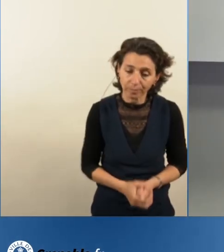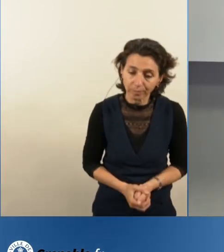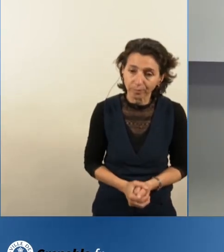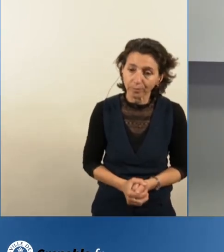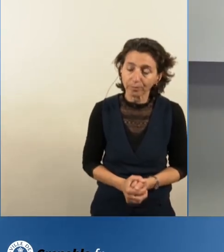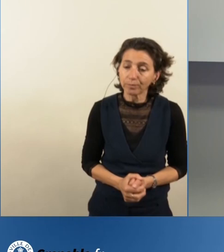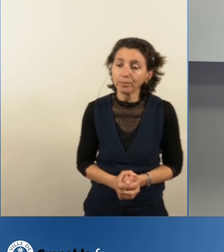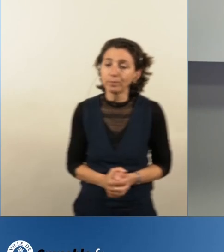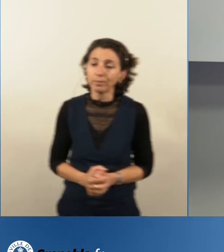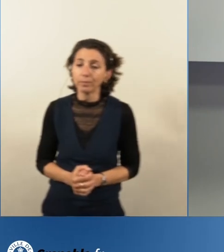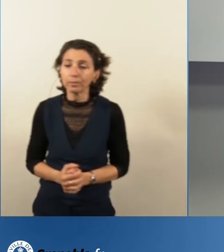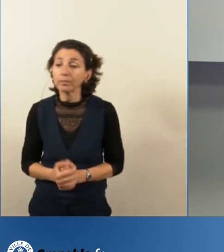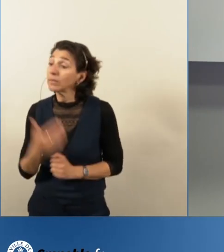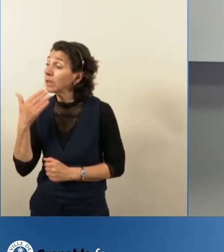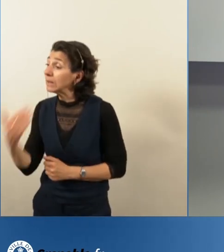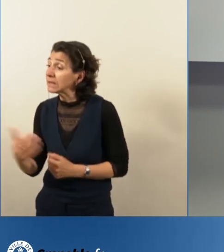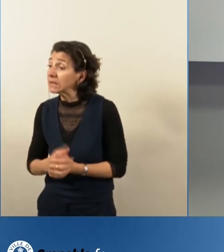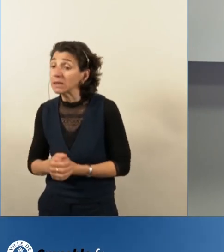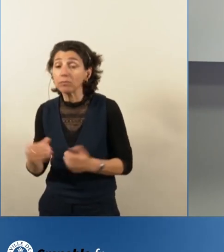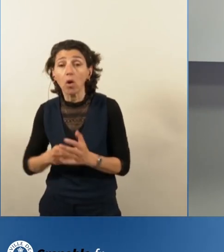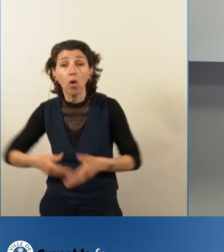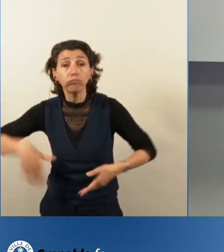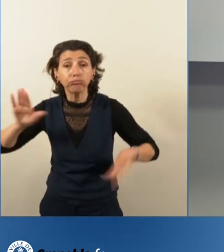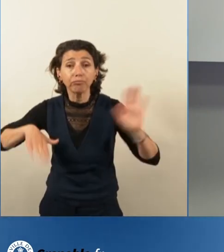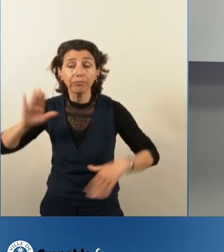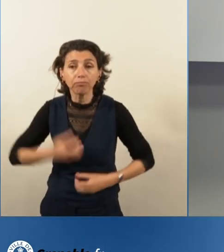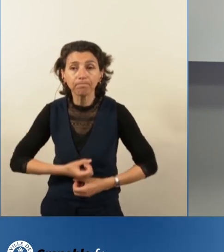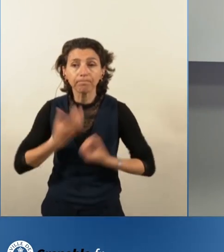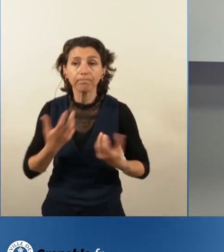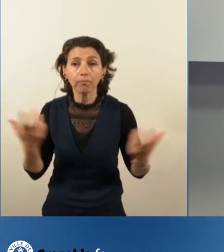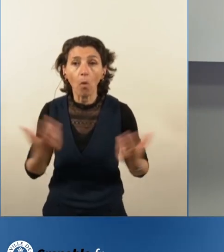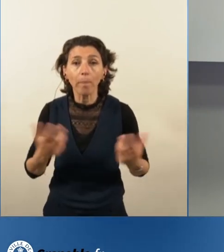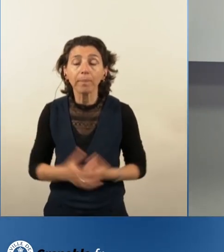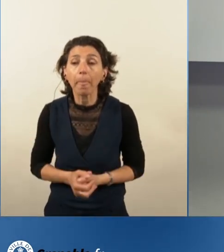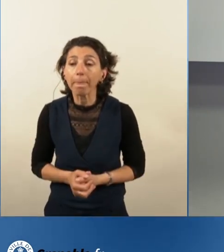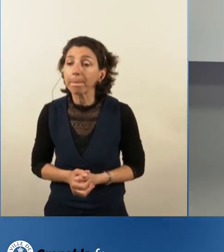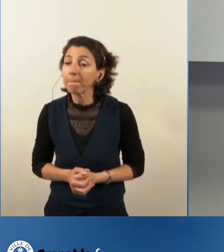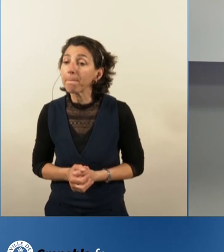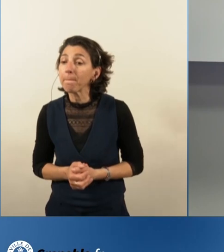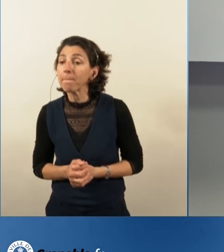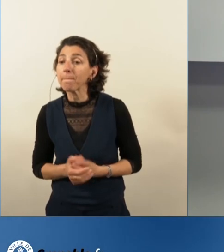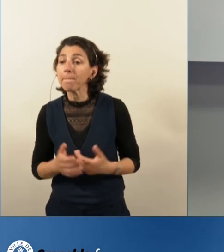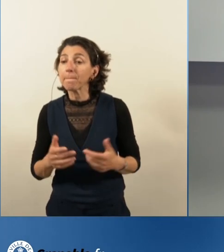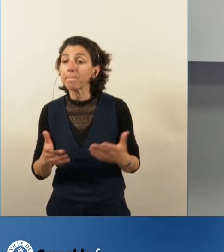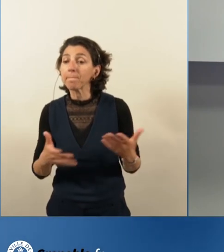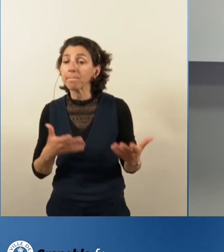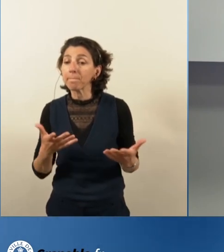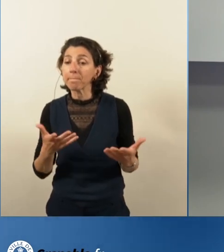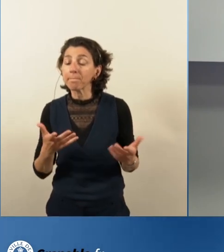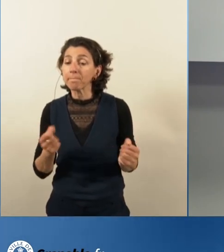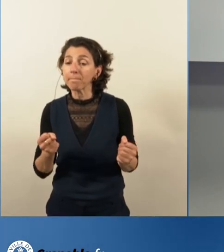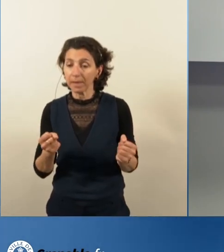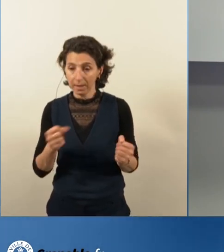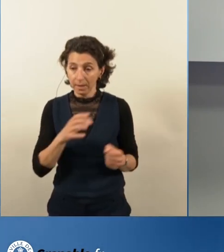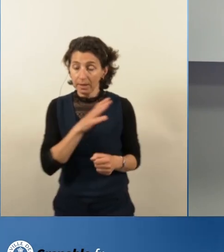a-t-il d'autres demandes de parole non peut-être avant de passer la parole